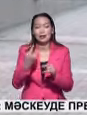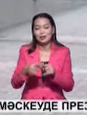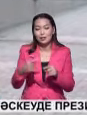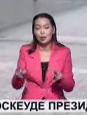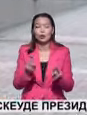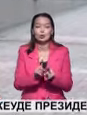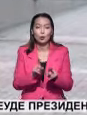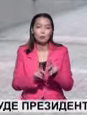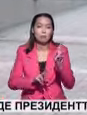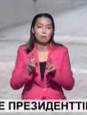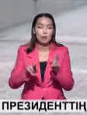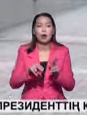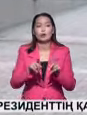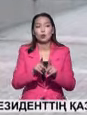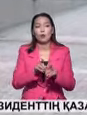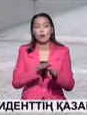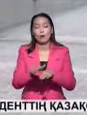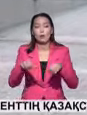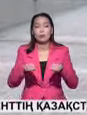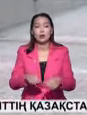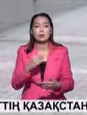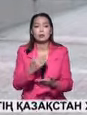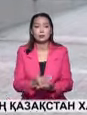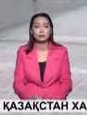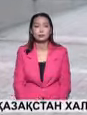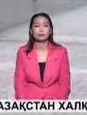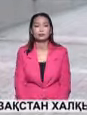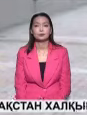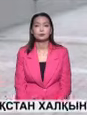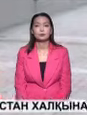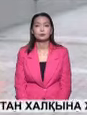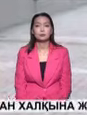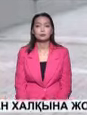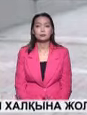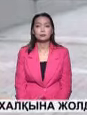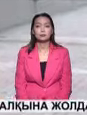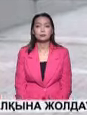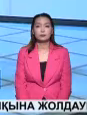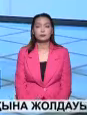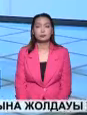функцияларды орындауға құқылы болады. Мөлдір Жақан, Ернұр Қалелов, Астана Таймс.